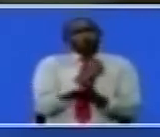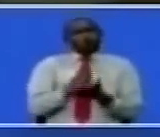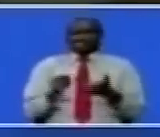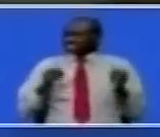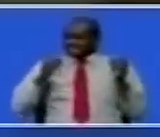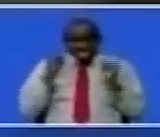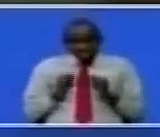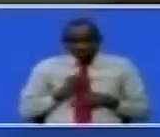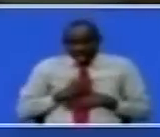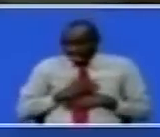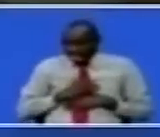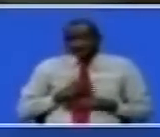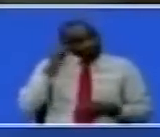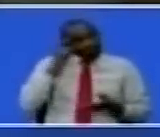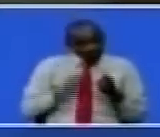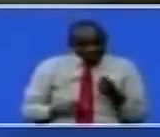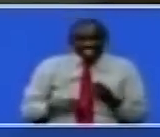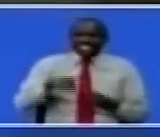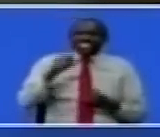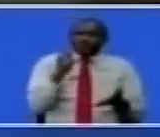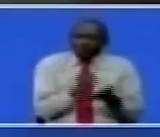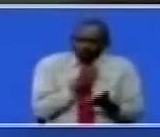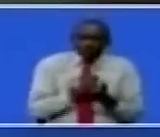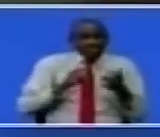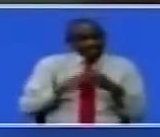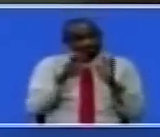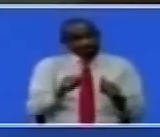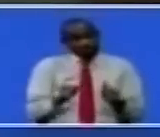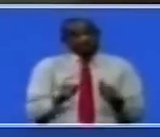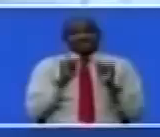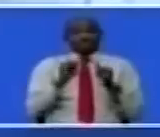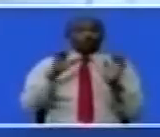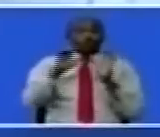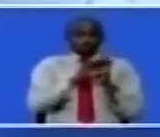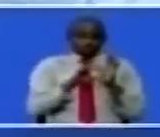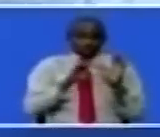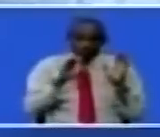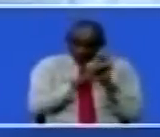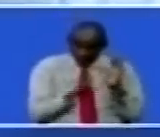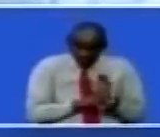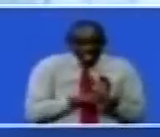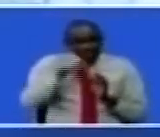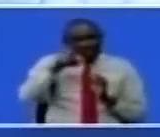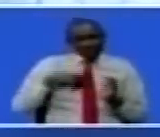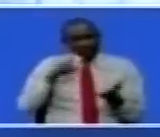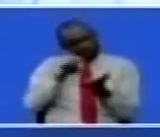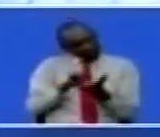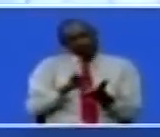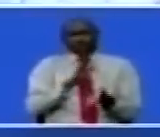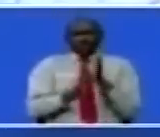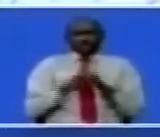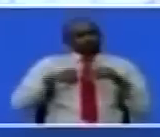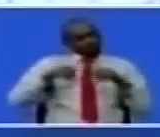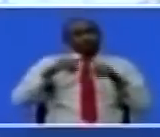geni, ikikumbukwa kuwa ni afisi iliyoanzishwa chini ya katiba mpya. Maelo alifukuzwa bila kuzingatia